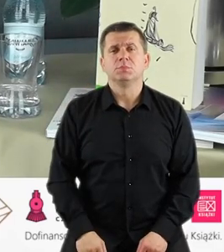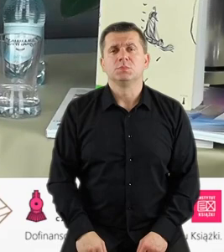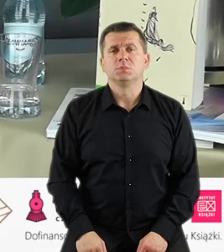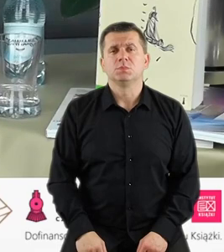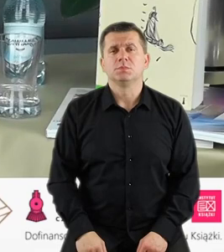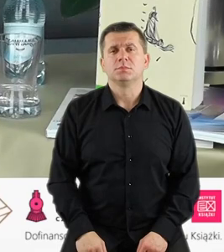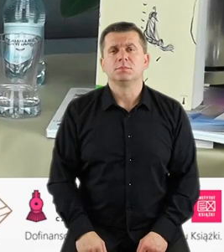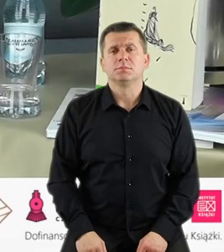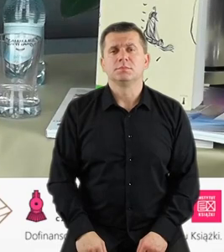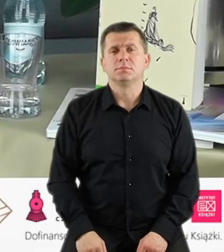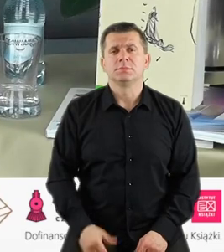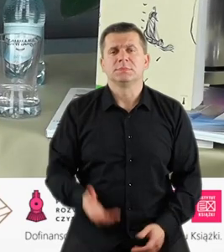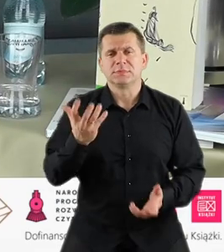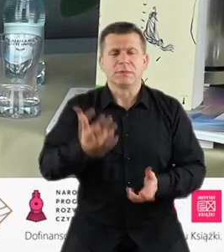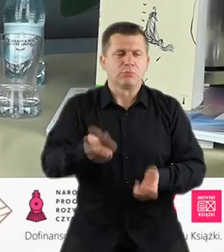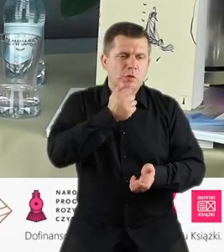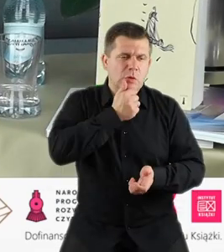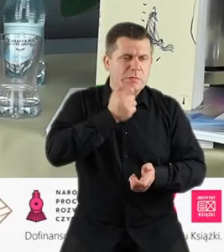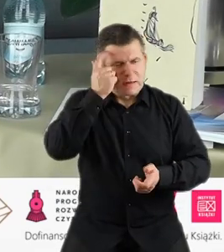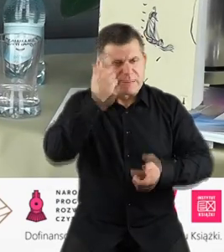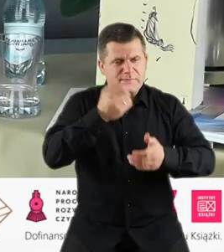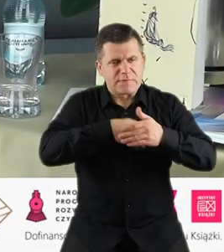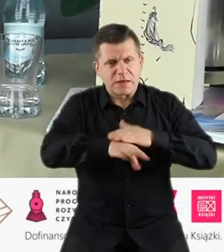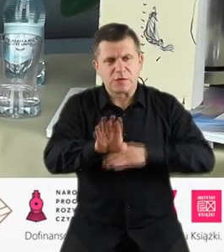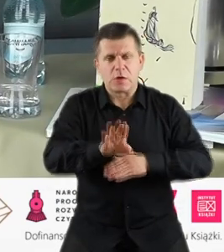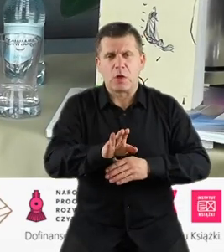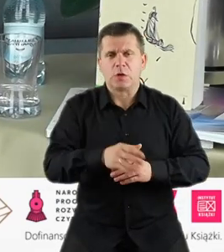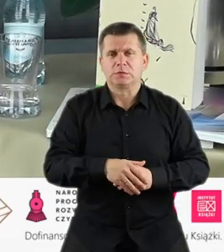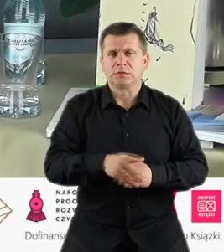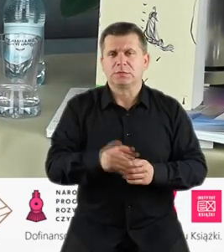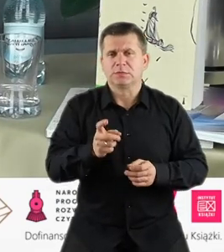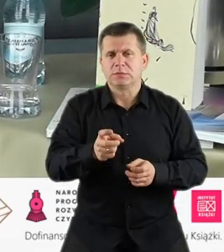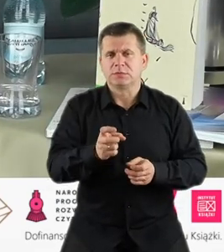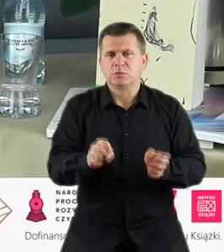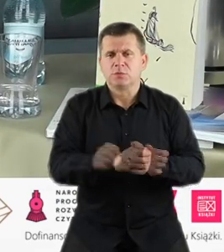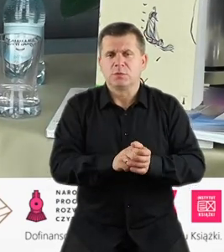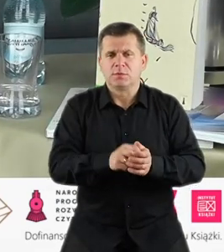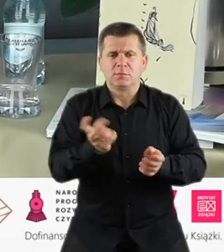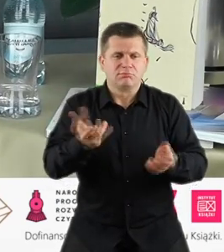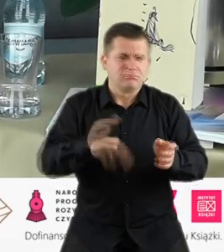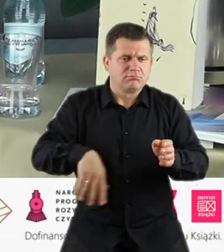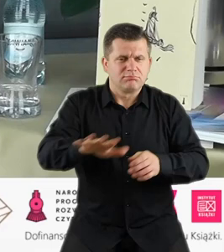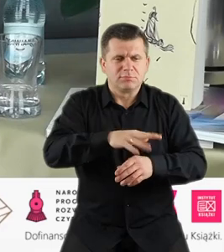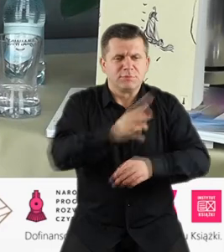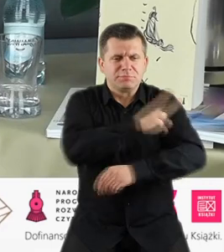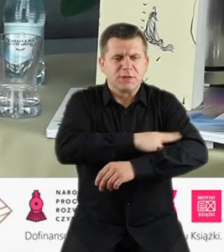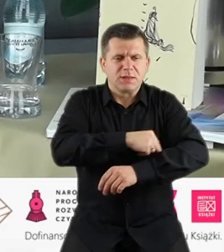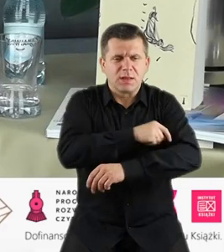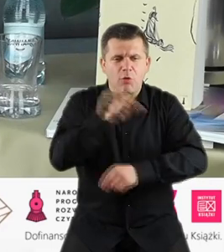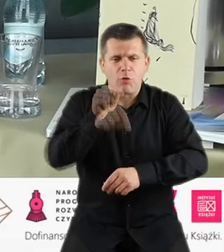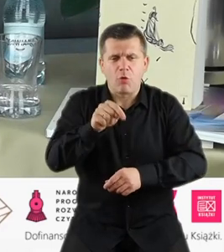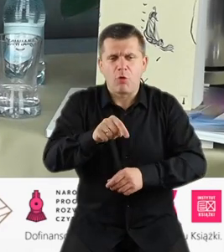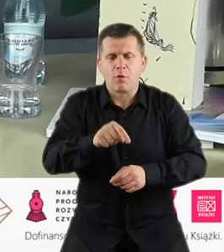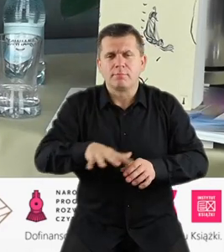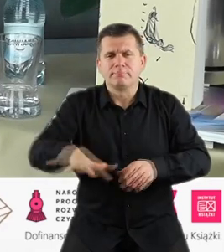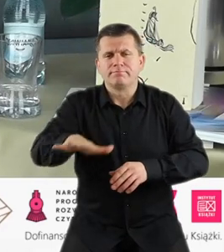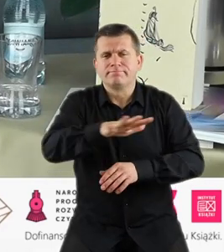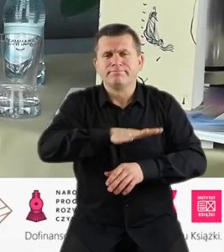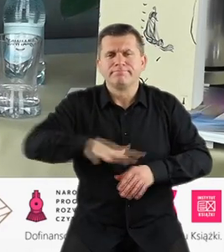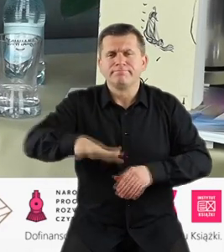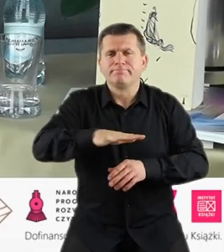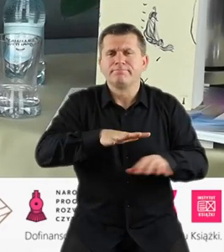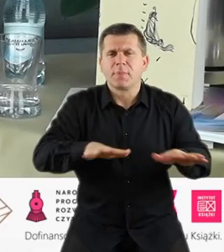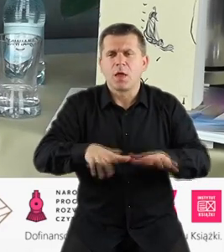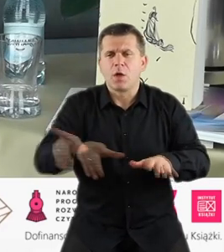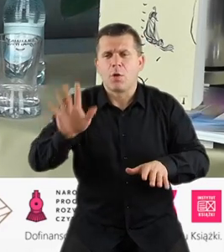wędruje i próbuje się wydostać z tego, tak. Zresztą samo wejście do tego szpitala już jest labiryntowe, prawda? To jest ten ogród, w którym